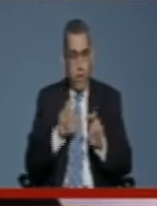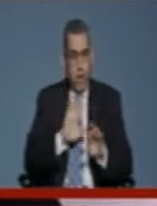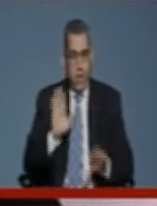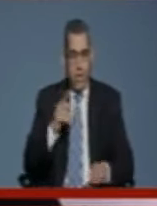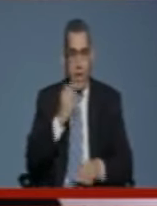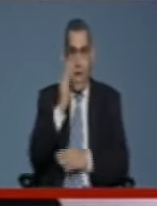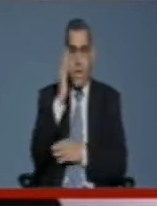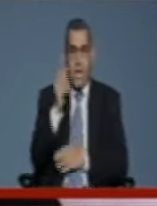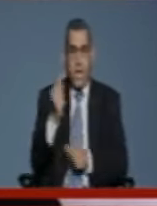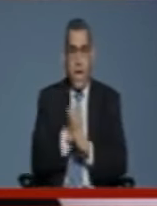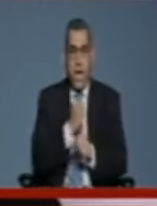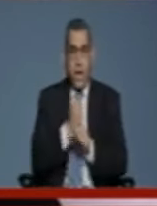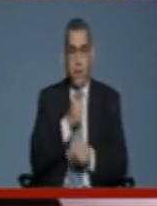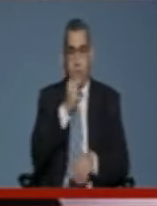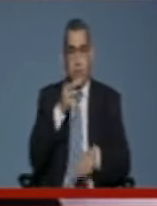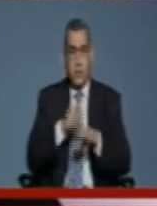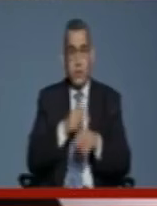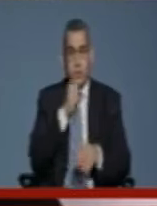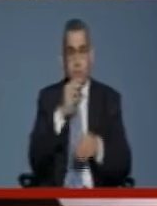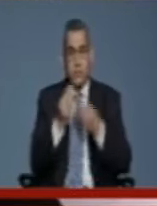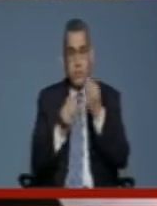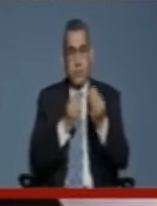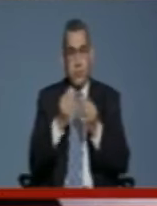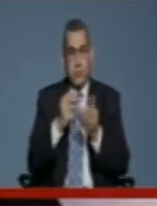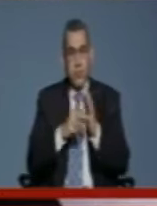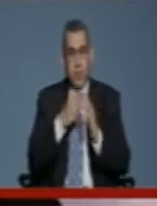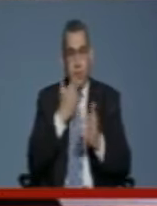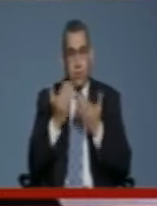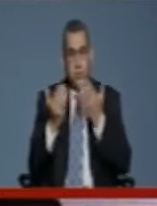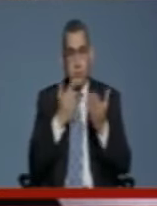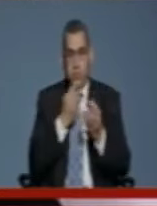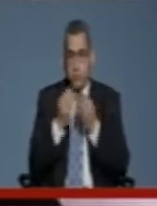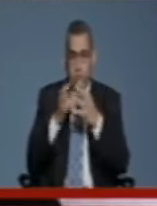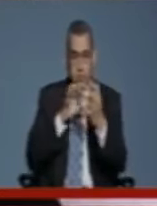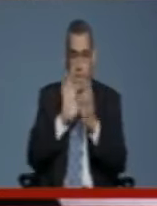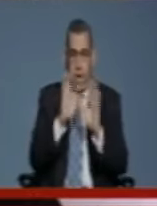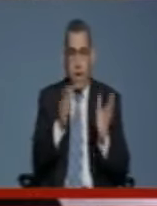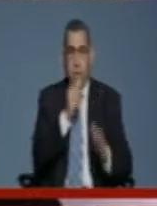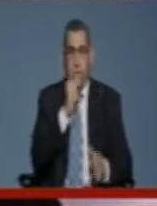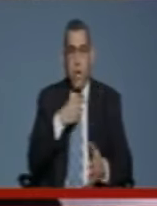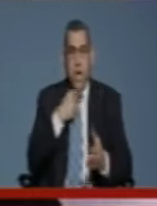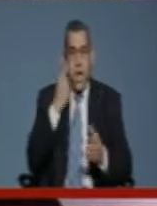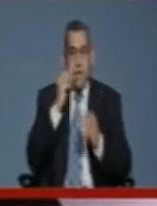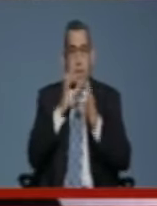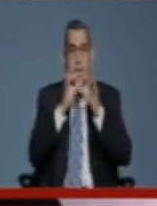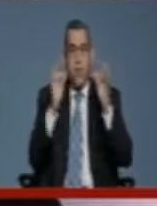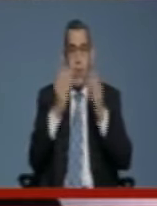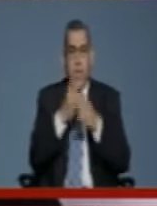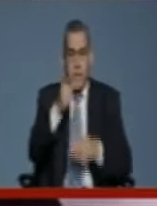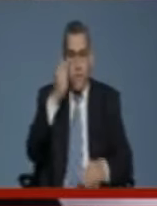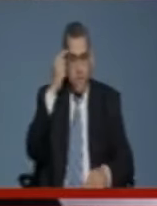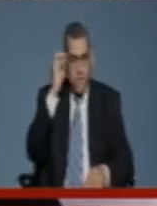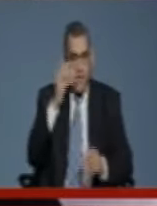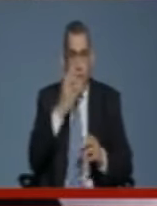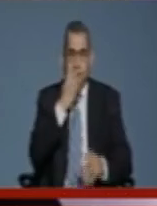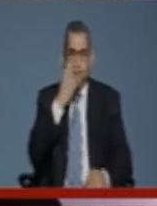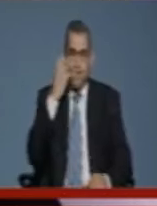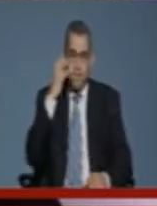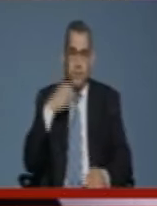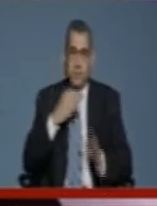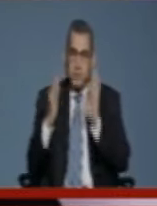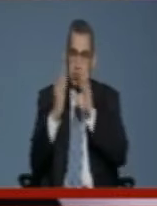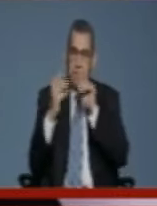وارجو ان احنا بس انا مش داخل في نقاش، لكن انا بحاول اشرح لكم حجم التحدي اللي